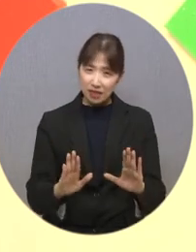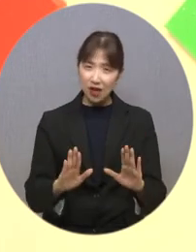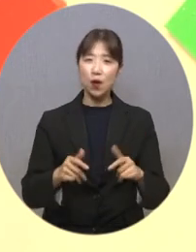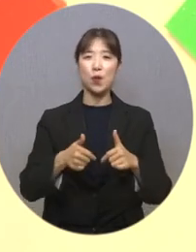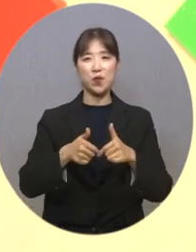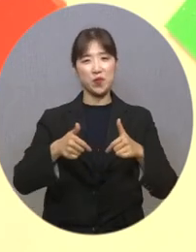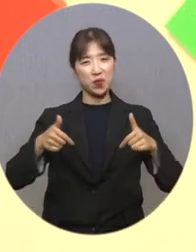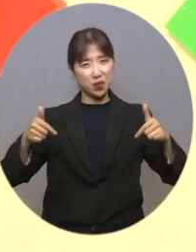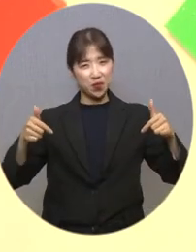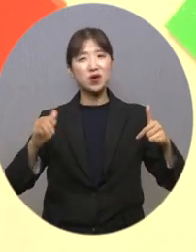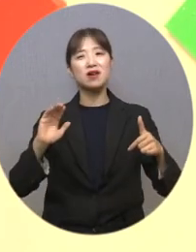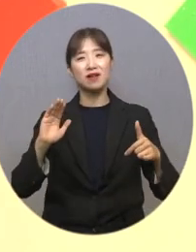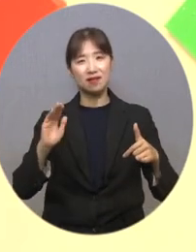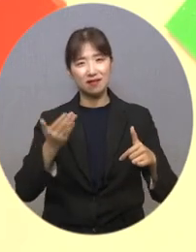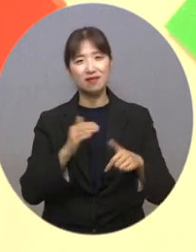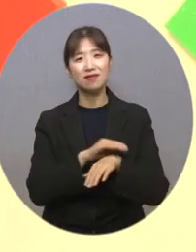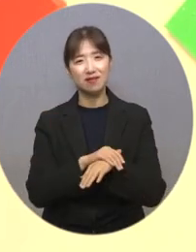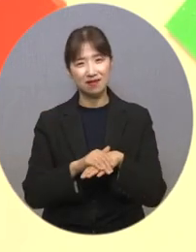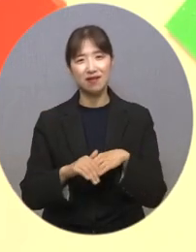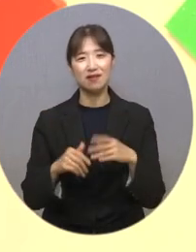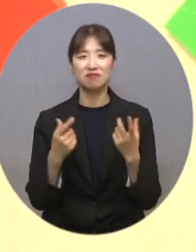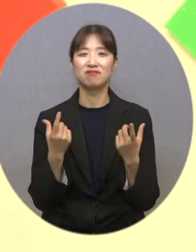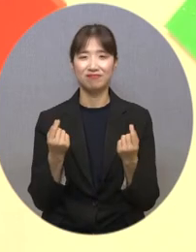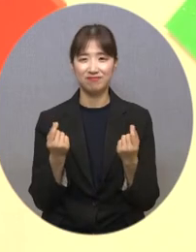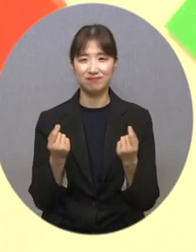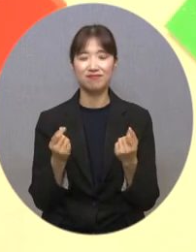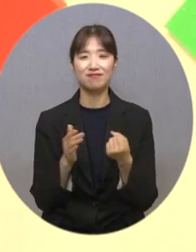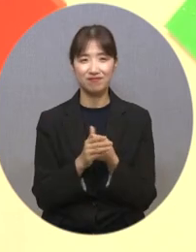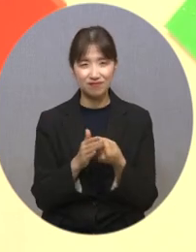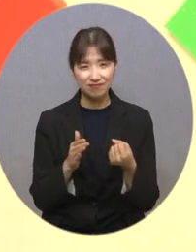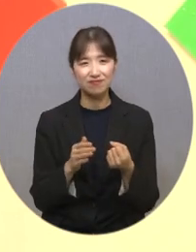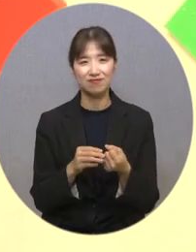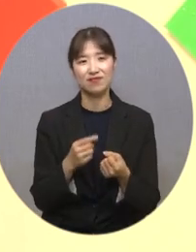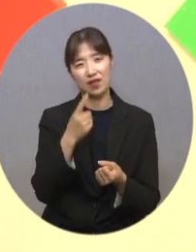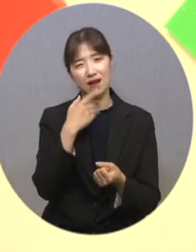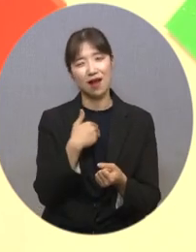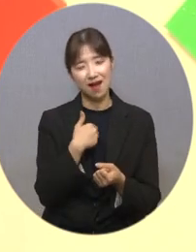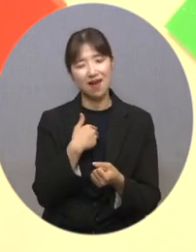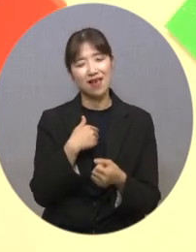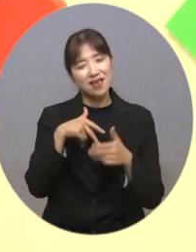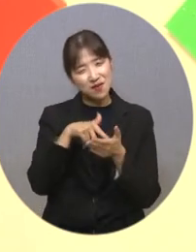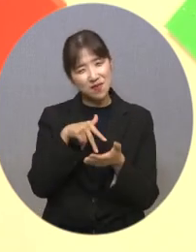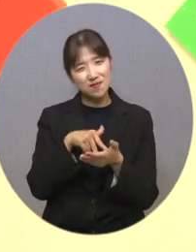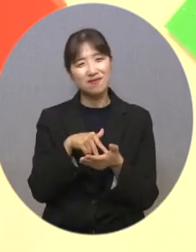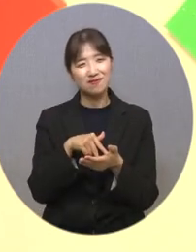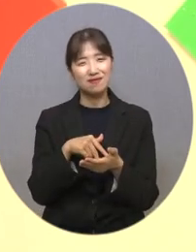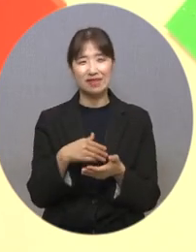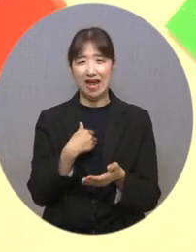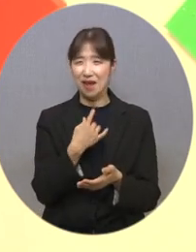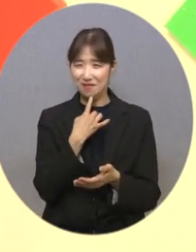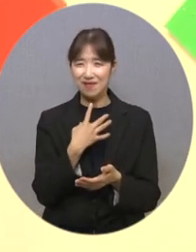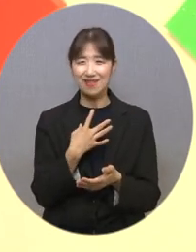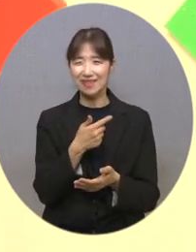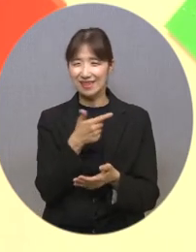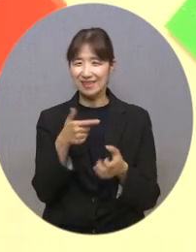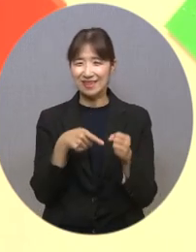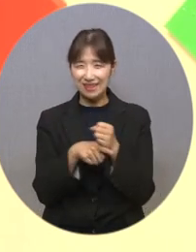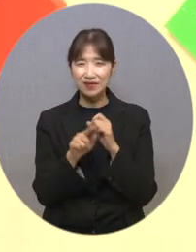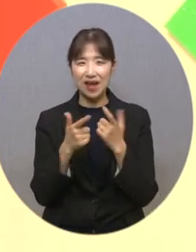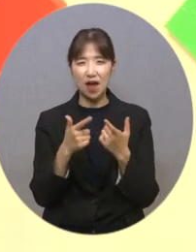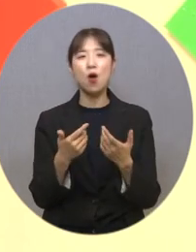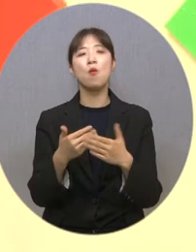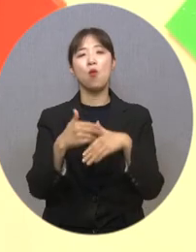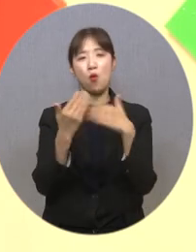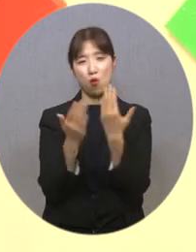지금까지 이르러 왔던 것이 아마도 이제 저의 어떤 큰 의미는 아닌 것 같고요. 이런 부분들은 모두가